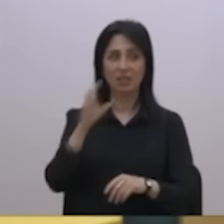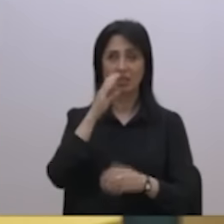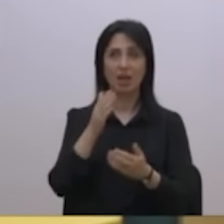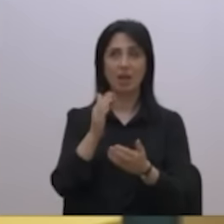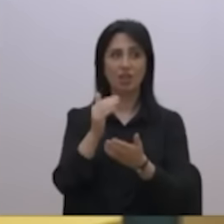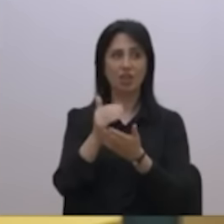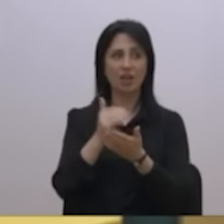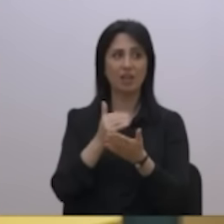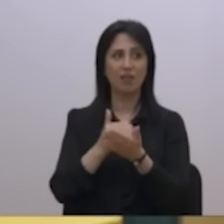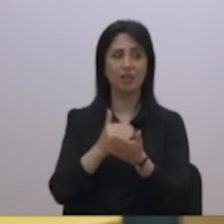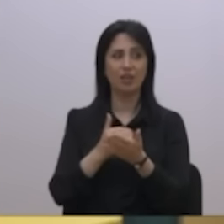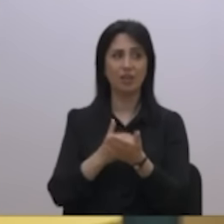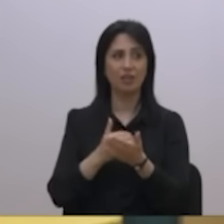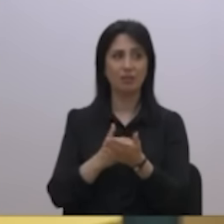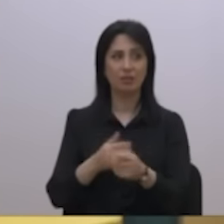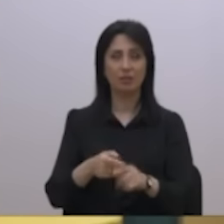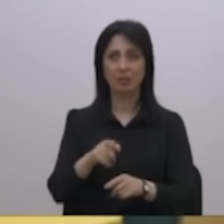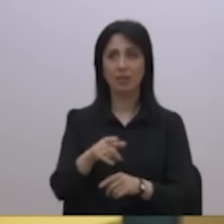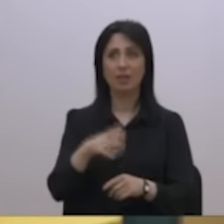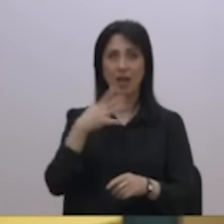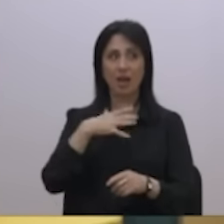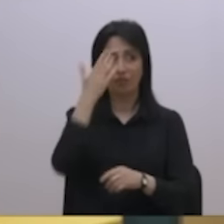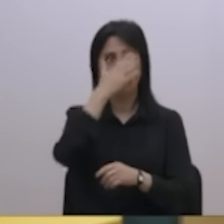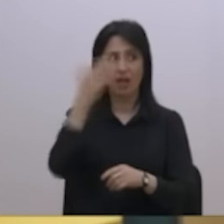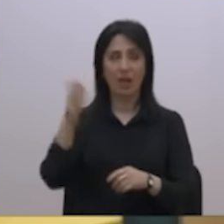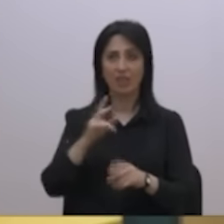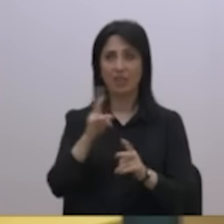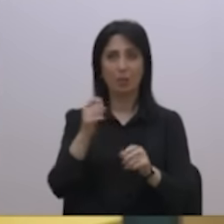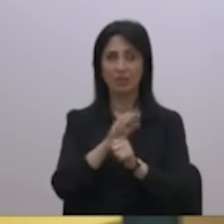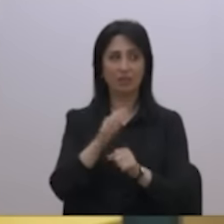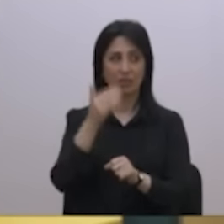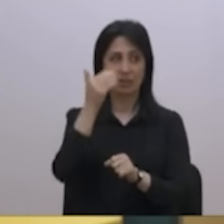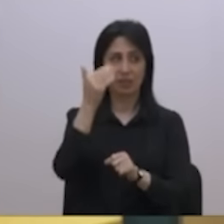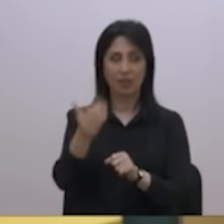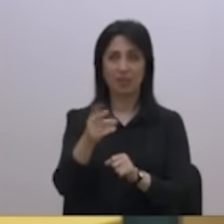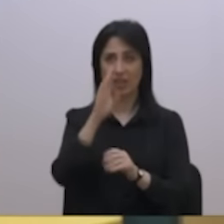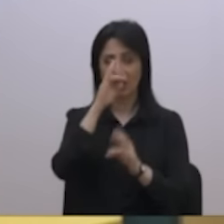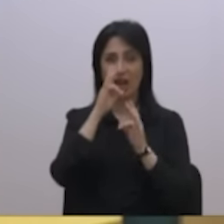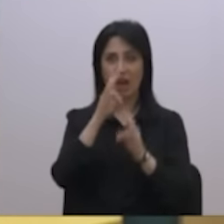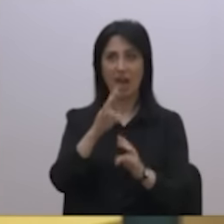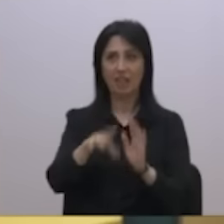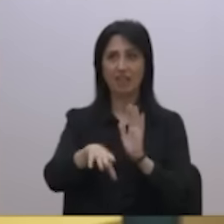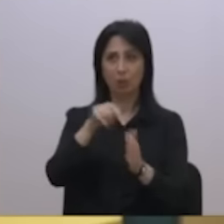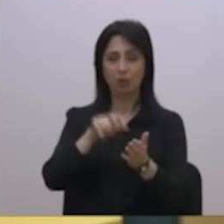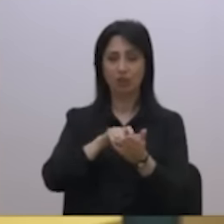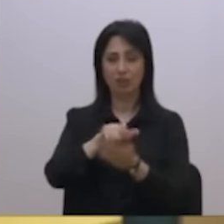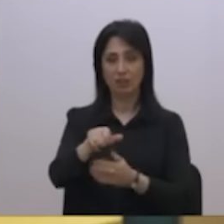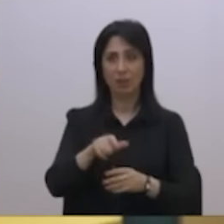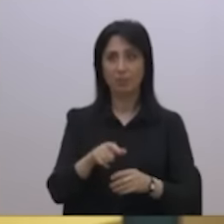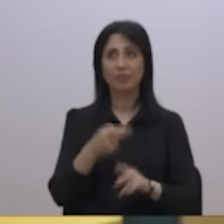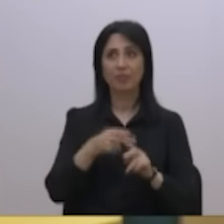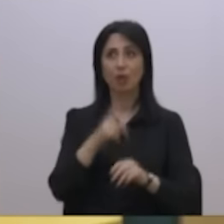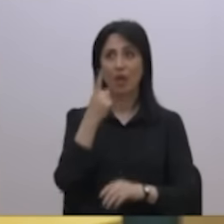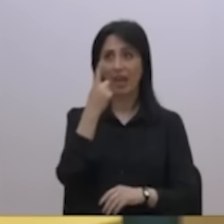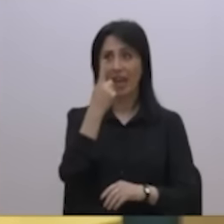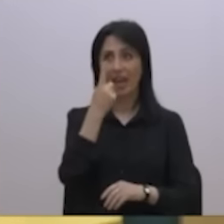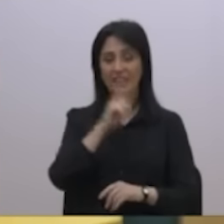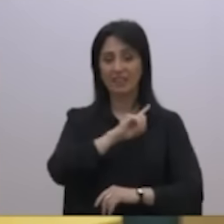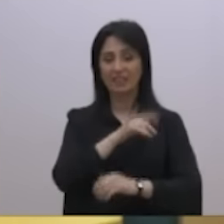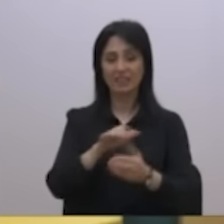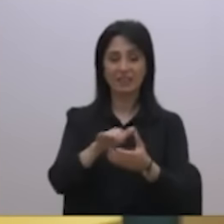ეს ხალი მე არაფერს არ მიზავს და არც ქართველ ხალხს არაფერს არ უზავ თქვენს მიერ ღალატის არჩეული გზა, იმიტომ რომ ერთიან და